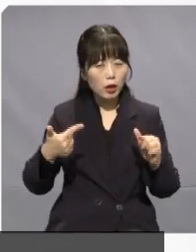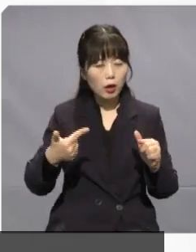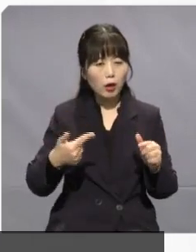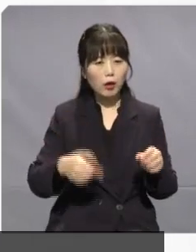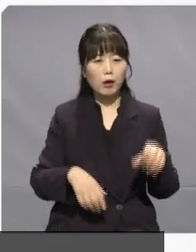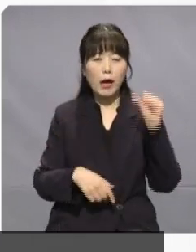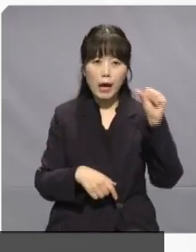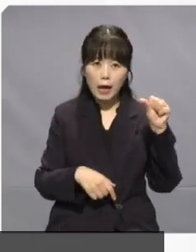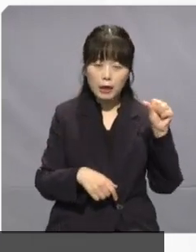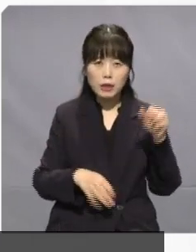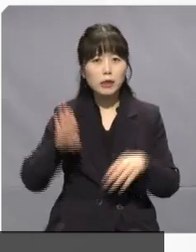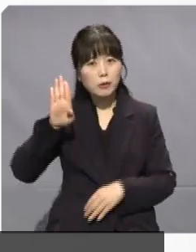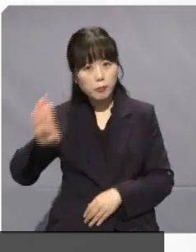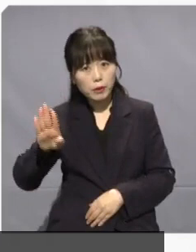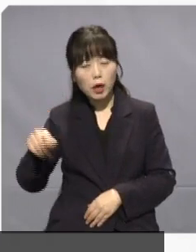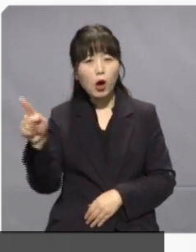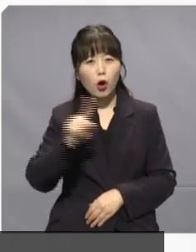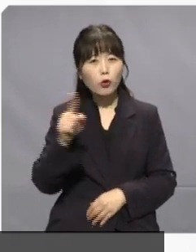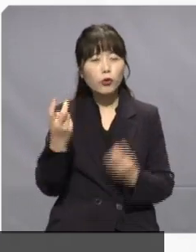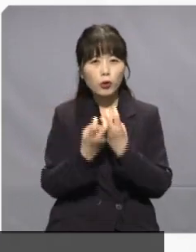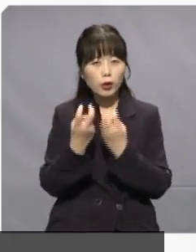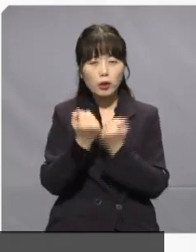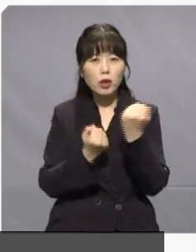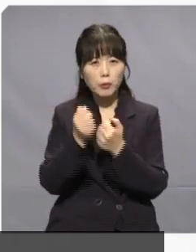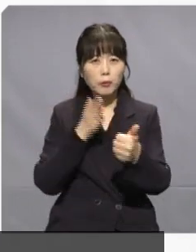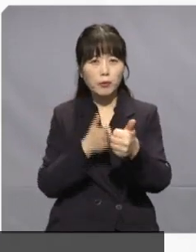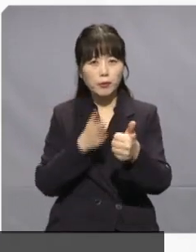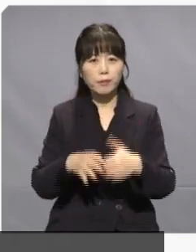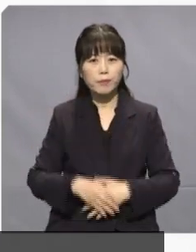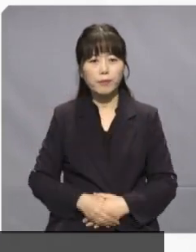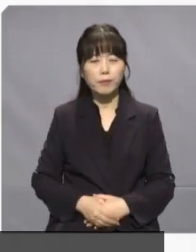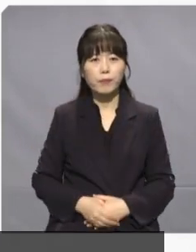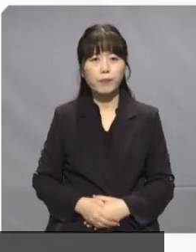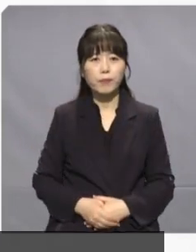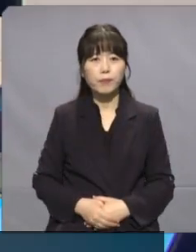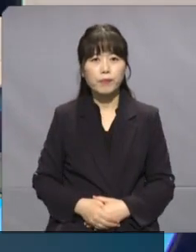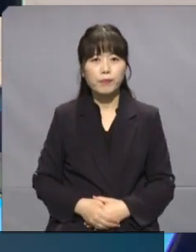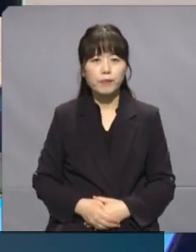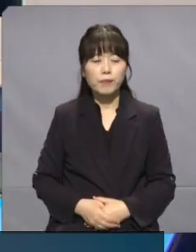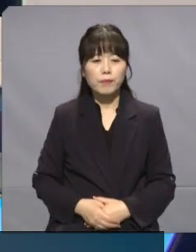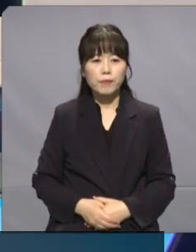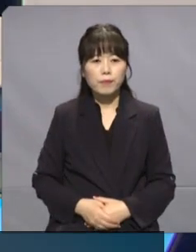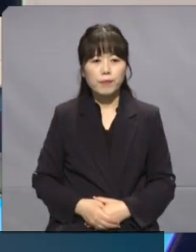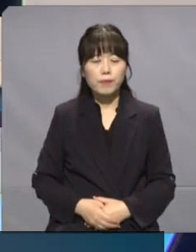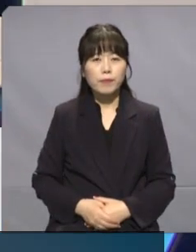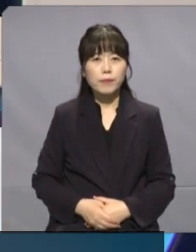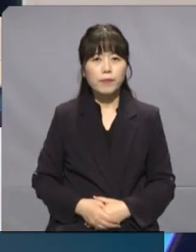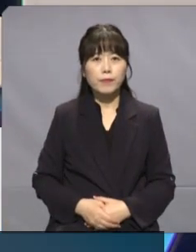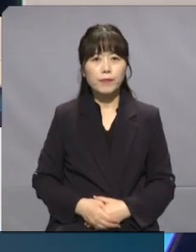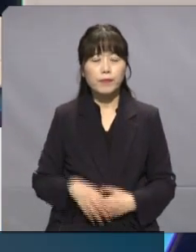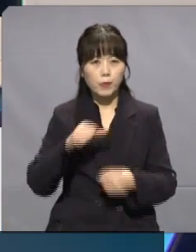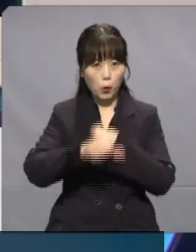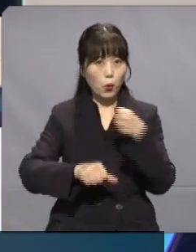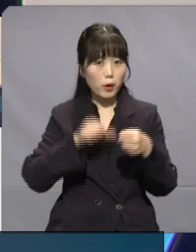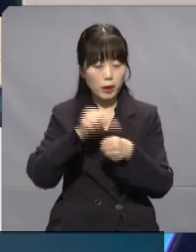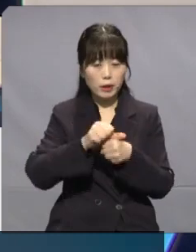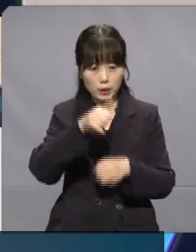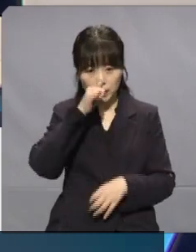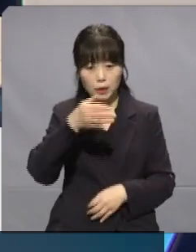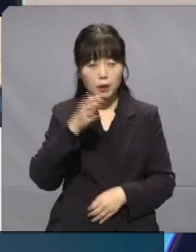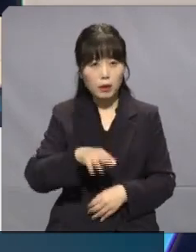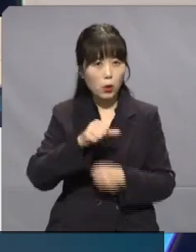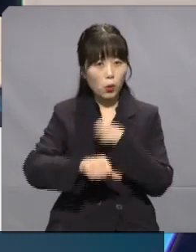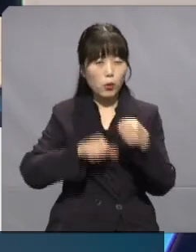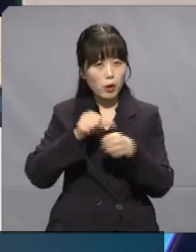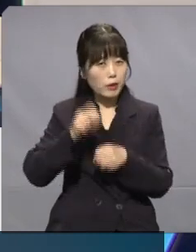a반 b안쯤 살펴 주시죠 이제 내일이 이제 분수령이 될 것 같은데요 근데 사실 이제 5년씩 하는데